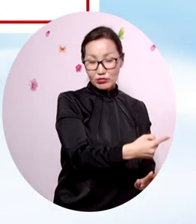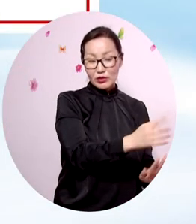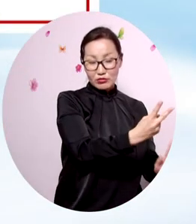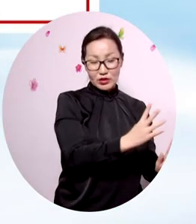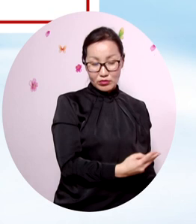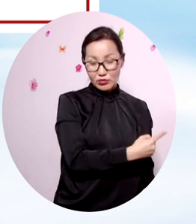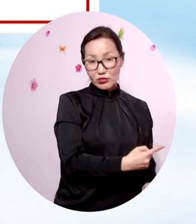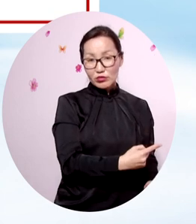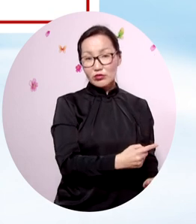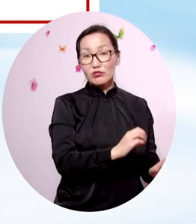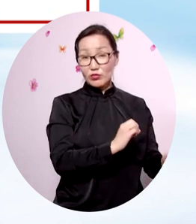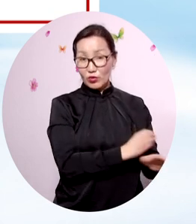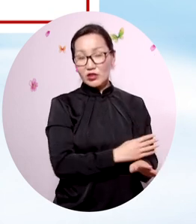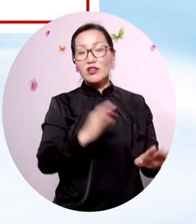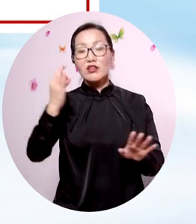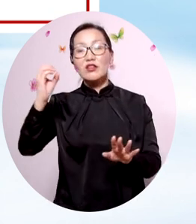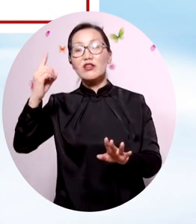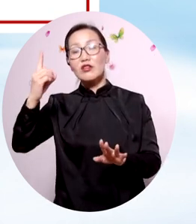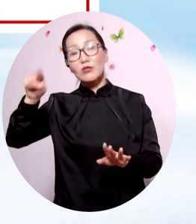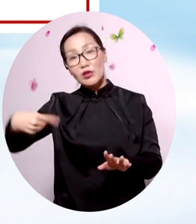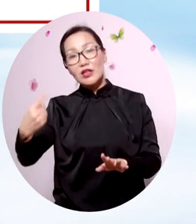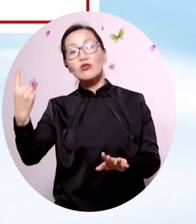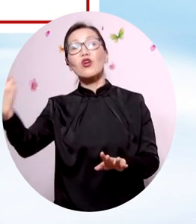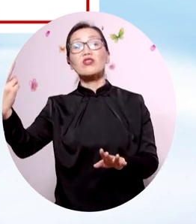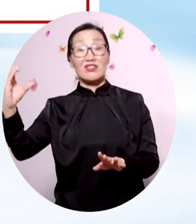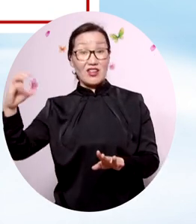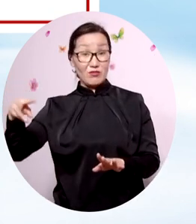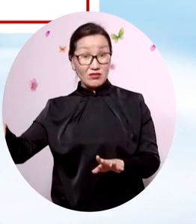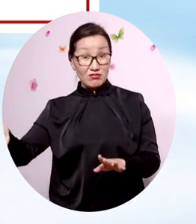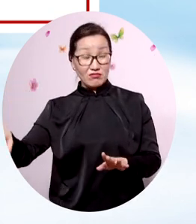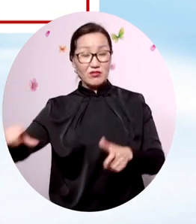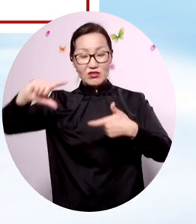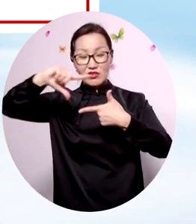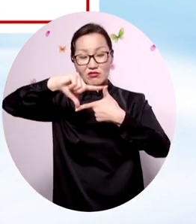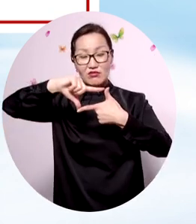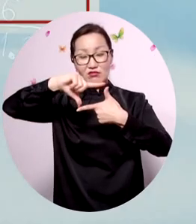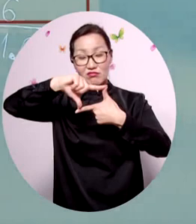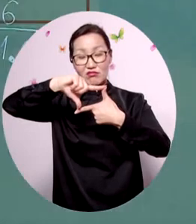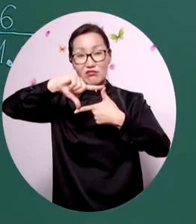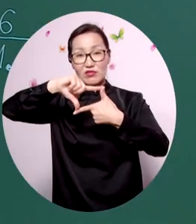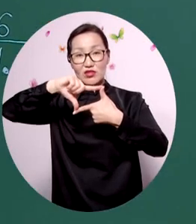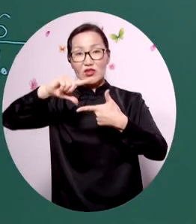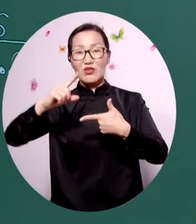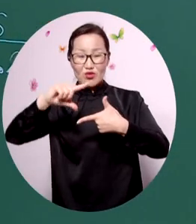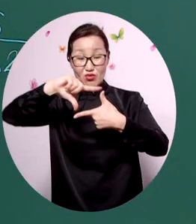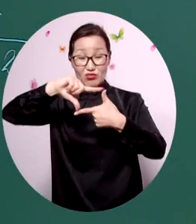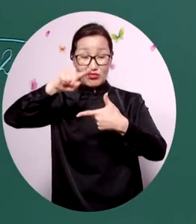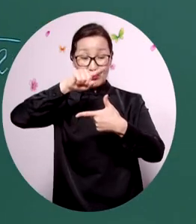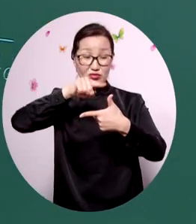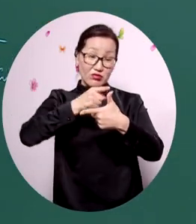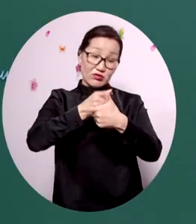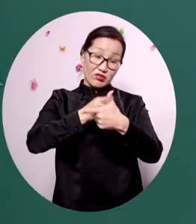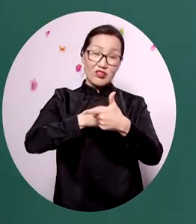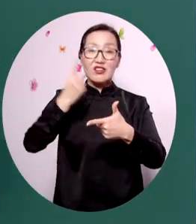хэсэгт нь 1 бүхэл 12 см байна. За 1 хэсэг буюу энэ өргөн маань 1 хэсэг